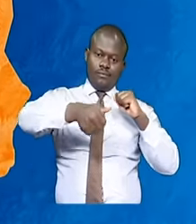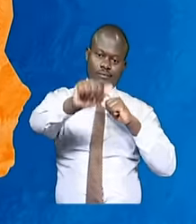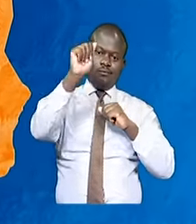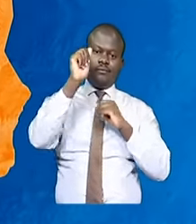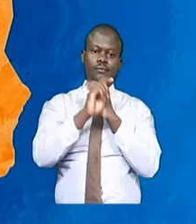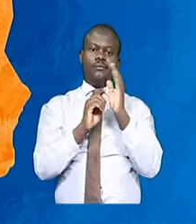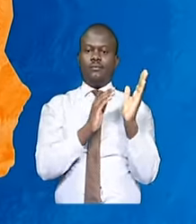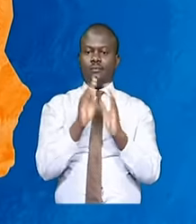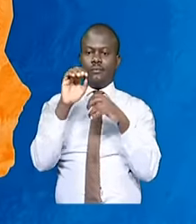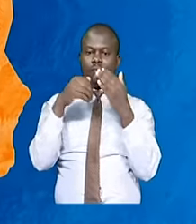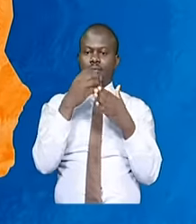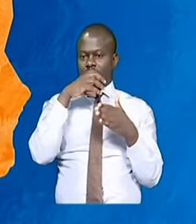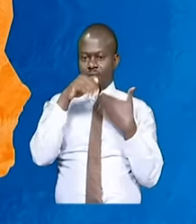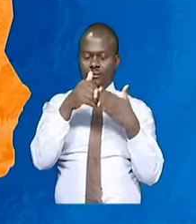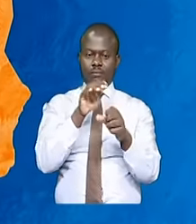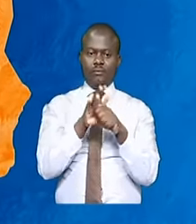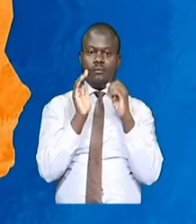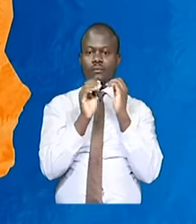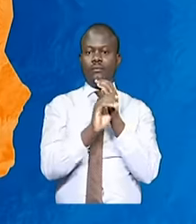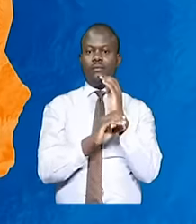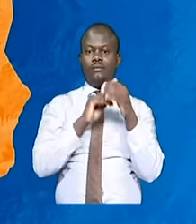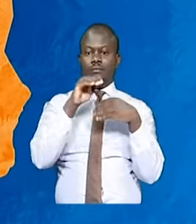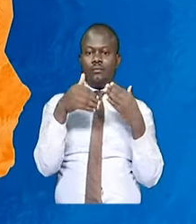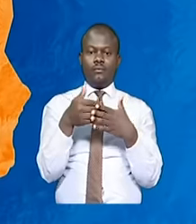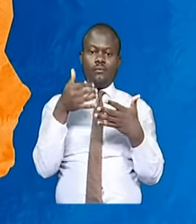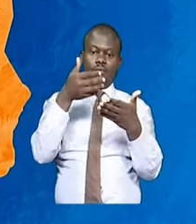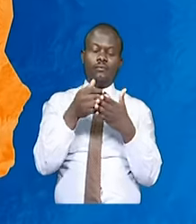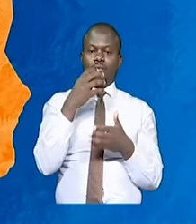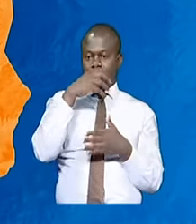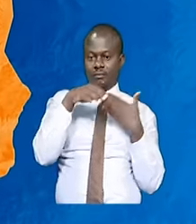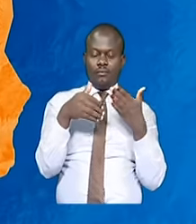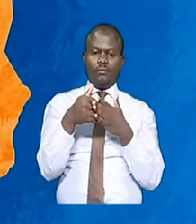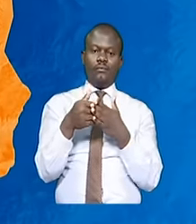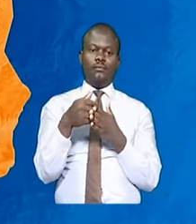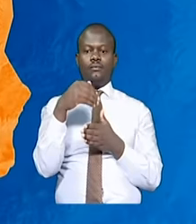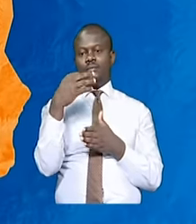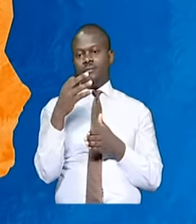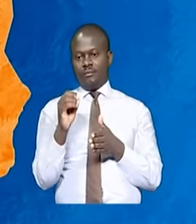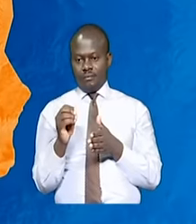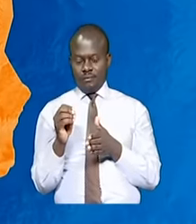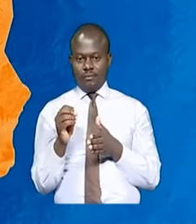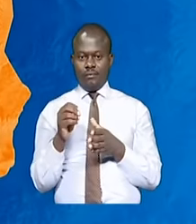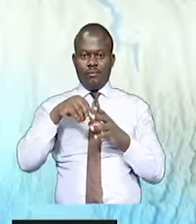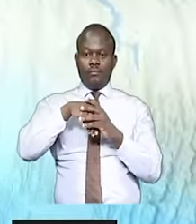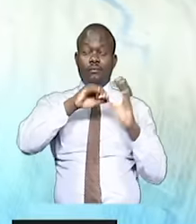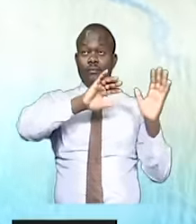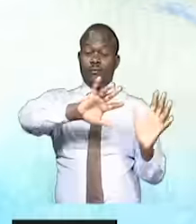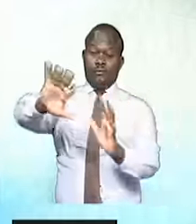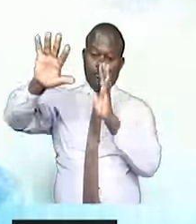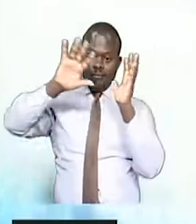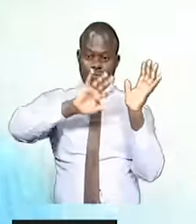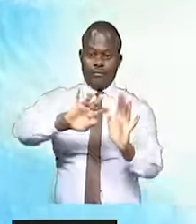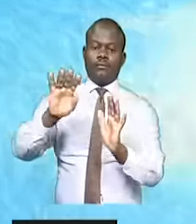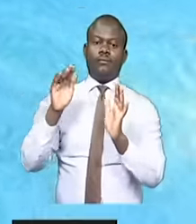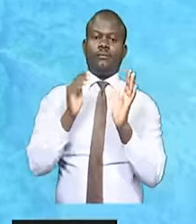karere biteganyijwe ko kazaba gashyushye ugereranyije n'utundi mu gihugu kazageza ku bushyuhe bwa degree Celsius 30 naho umuyaga uteganyijwe